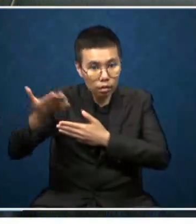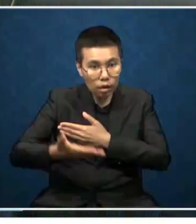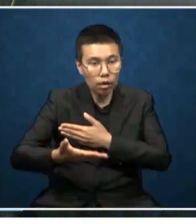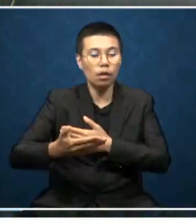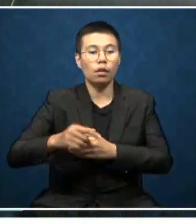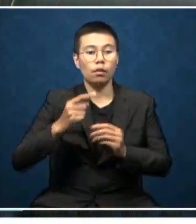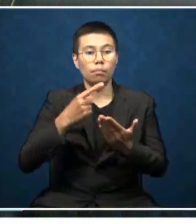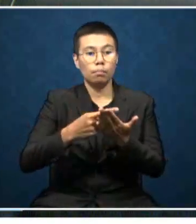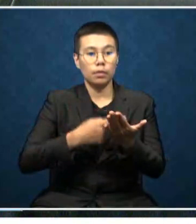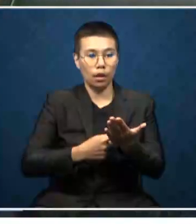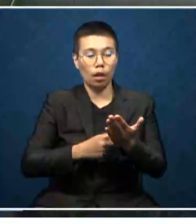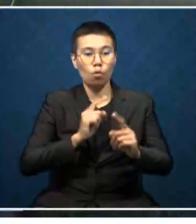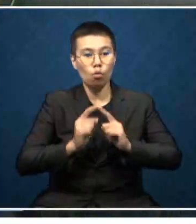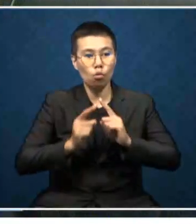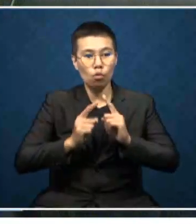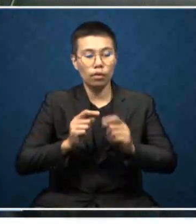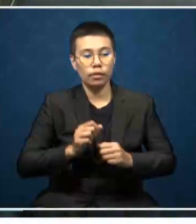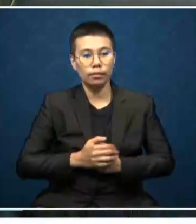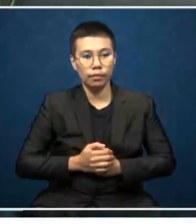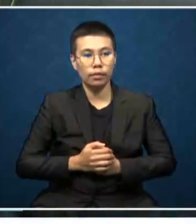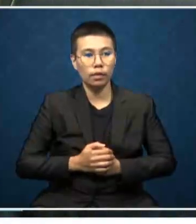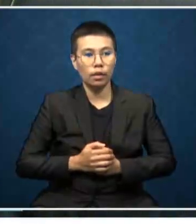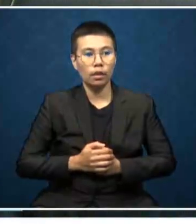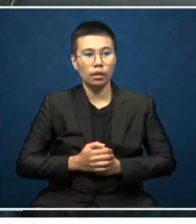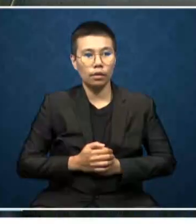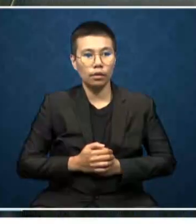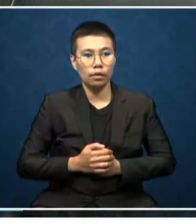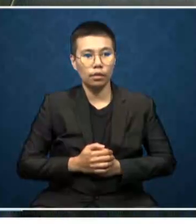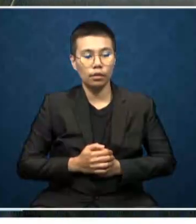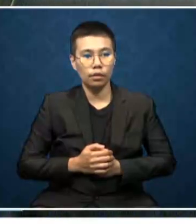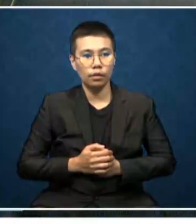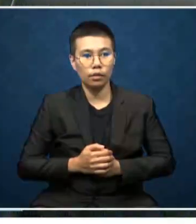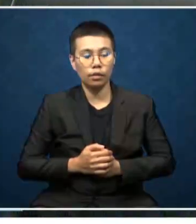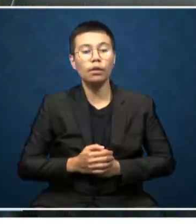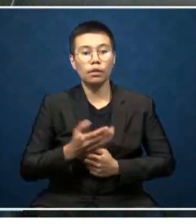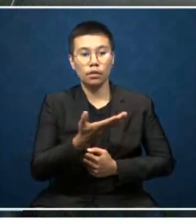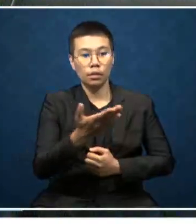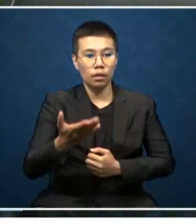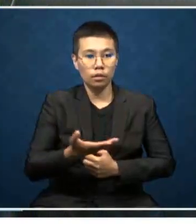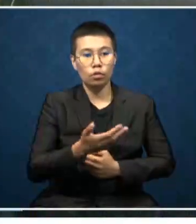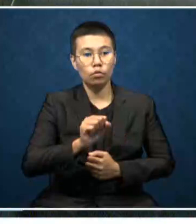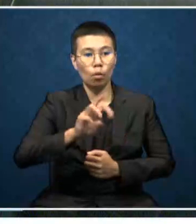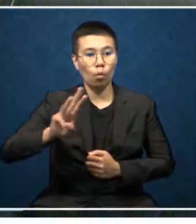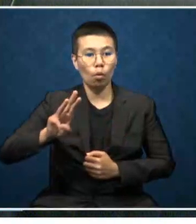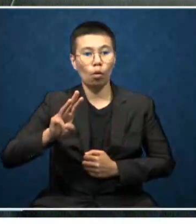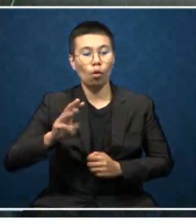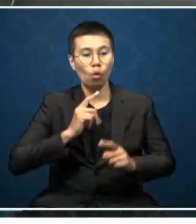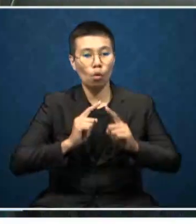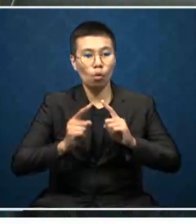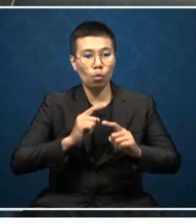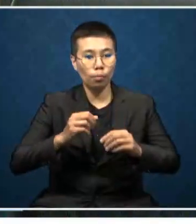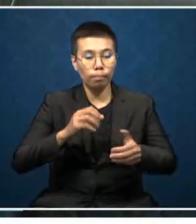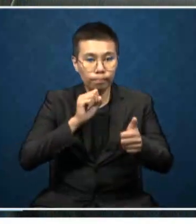ที่ปรึกษานะครับในการทำการต่อไปอ่อสิ่งที่เอ่อหลายท่านได้พูดถึงนั้นเอ่ออาจ